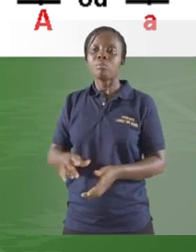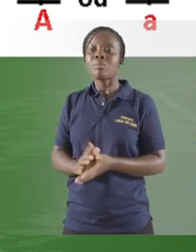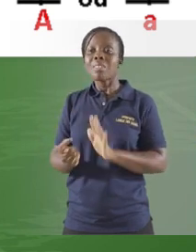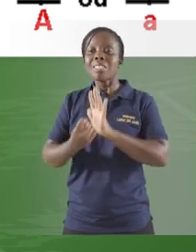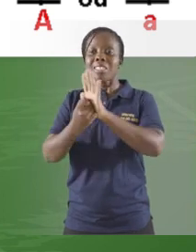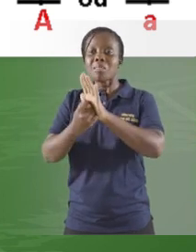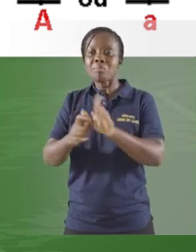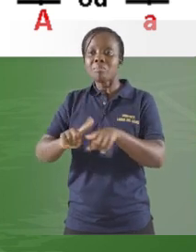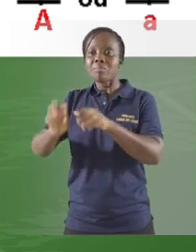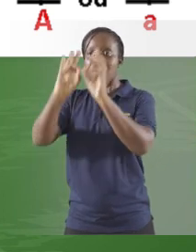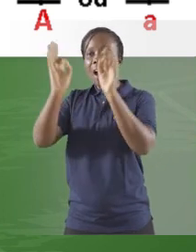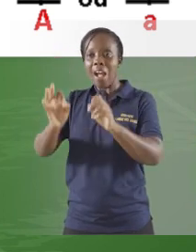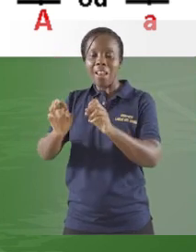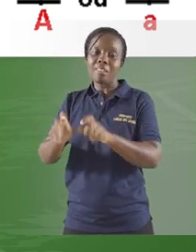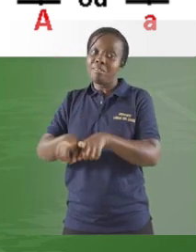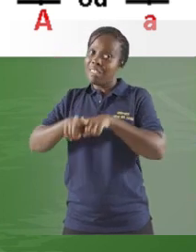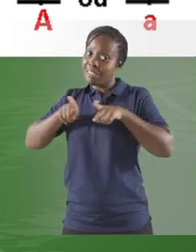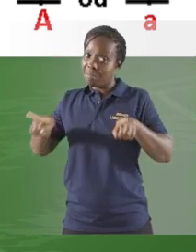grand A, petit a.